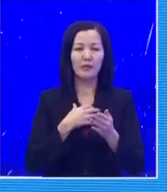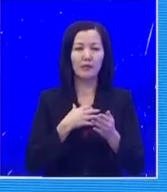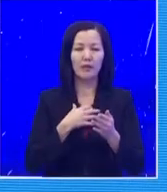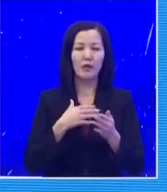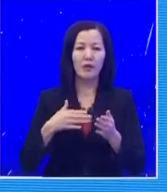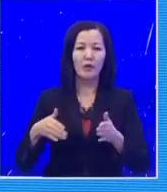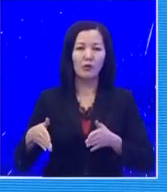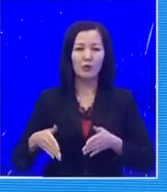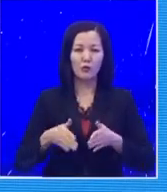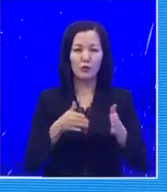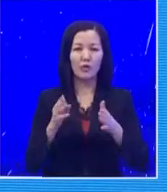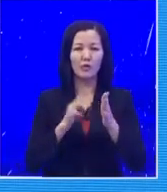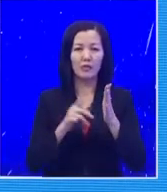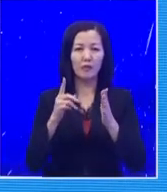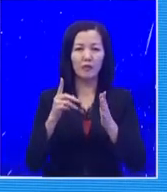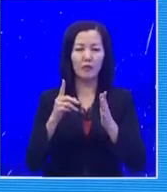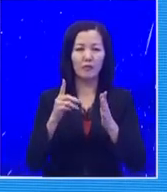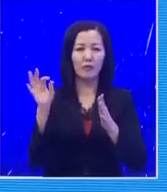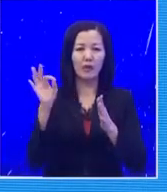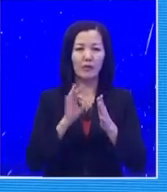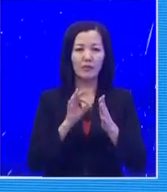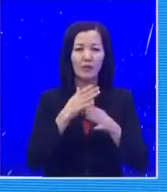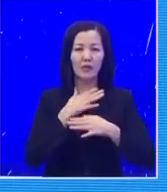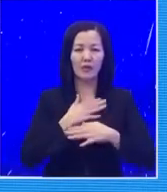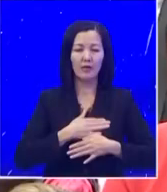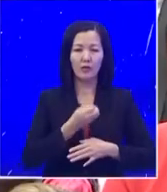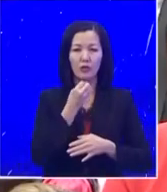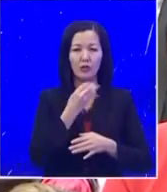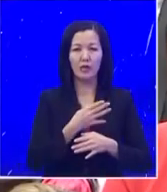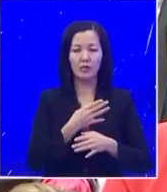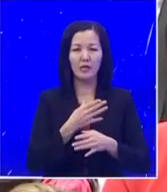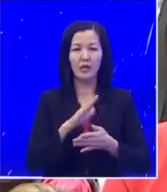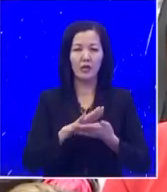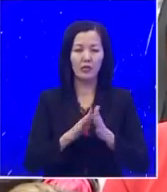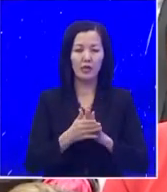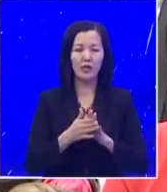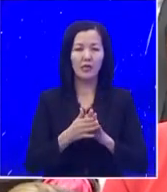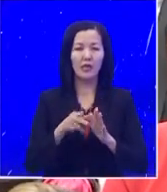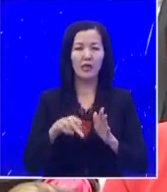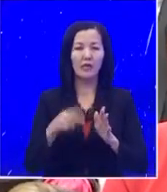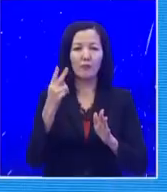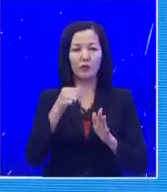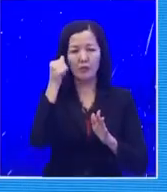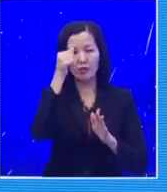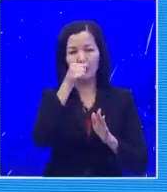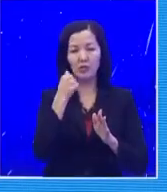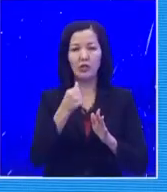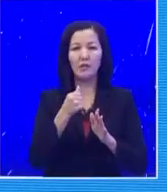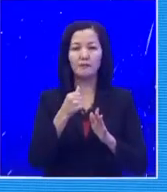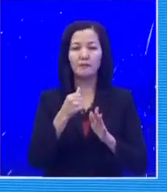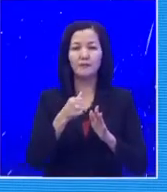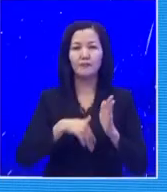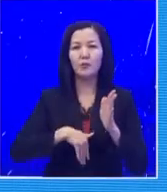жолдарының 81% жақсы және қанағаттандырлық жағдайда. 2020 жылы бұл